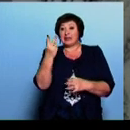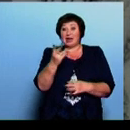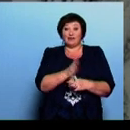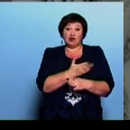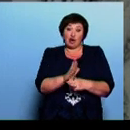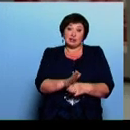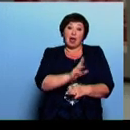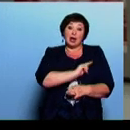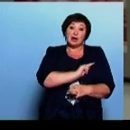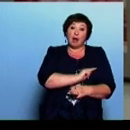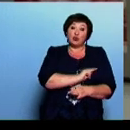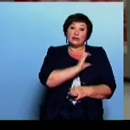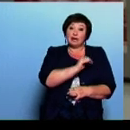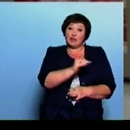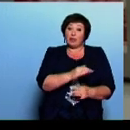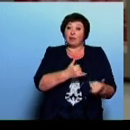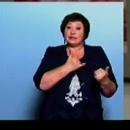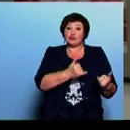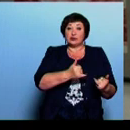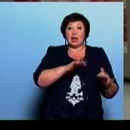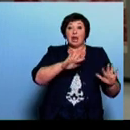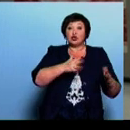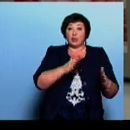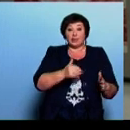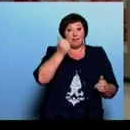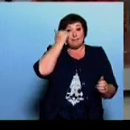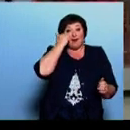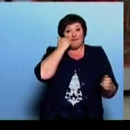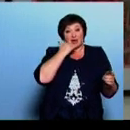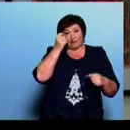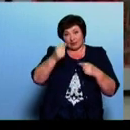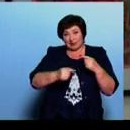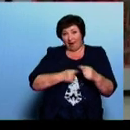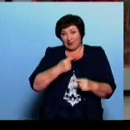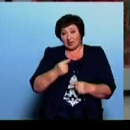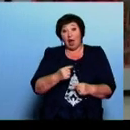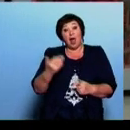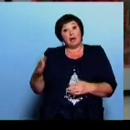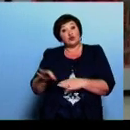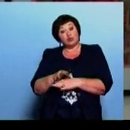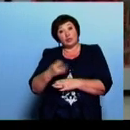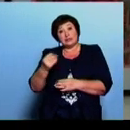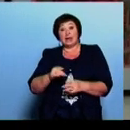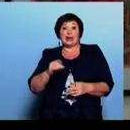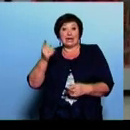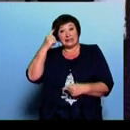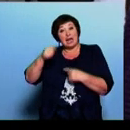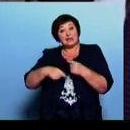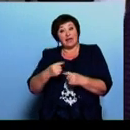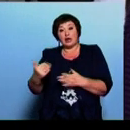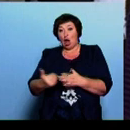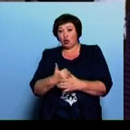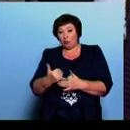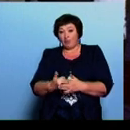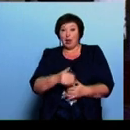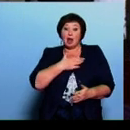Работы Сергея Филиппова посвящены событиям Ветхого Завета. Его супруга рисовала истории из Завета Нового. Работы творческие, они